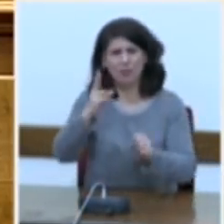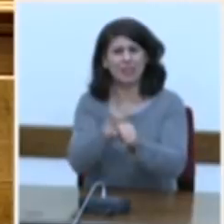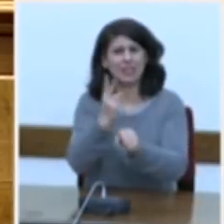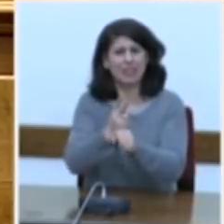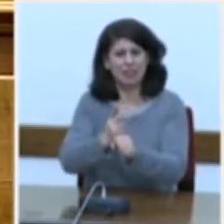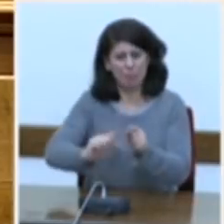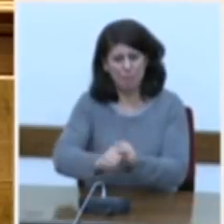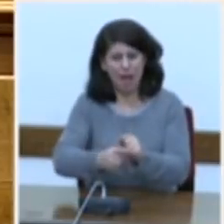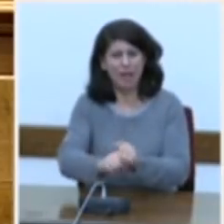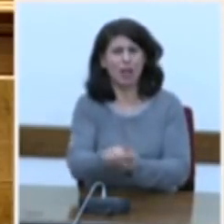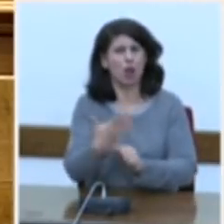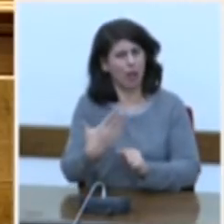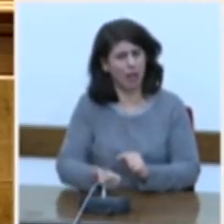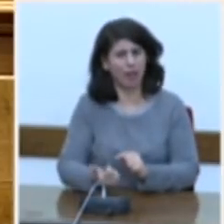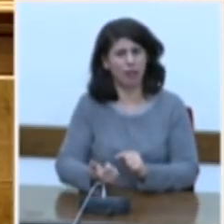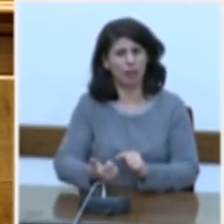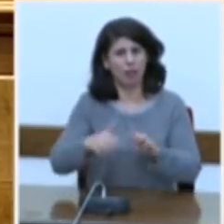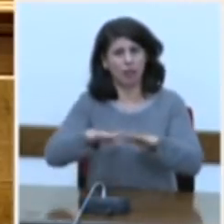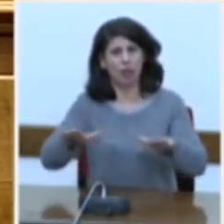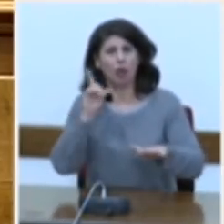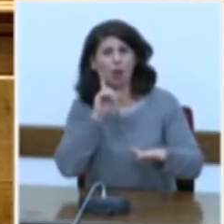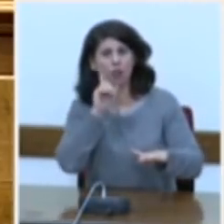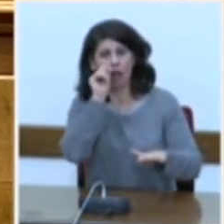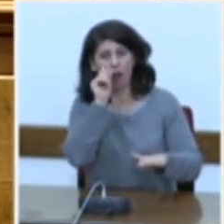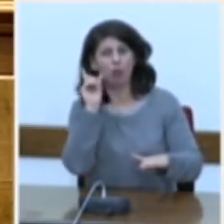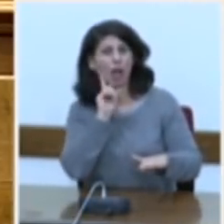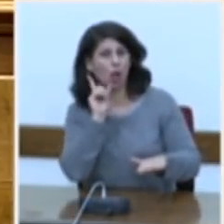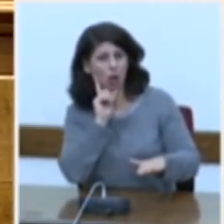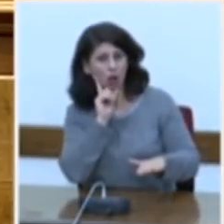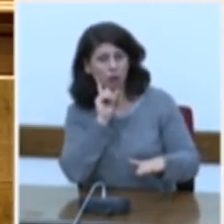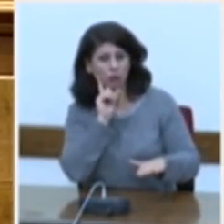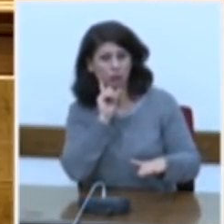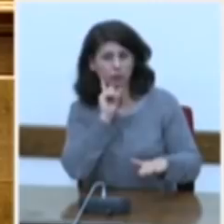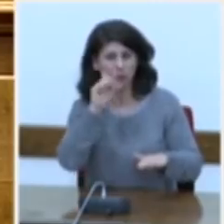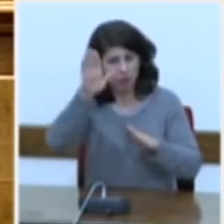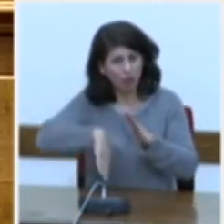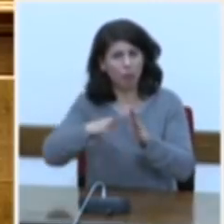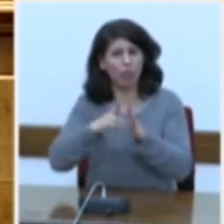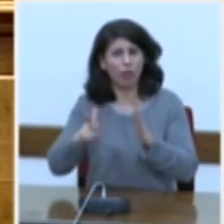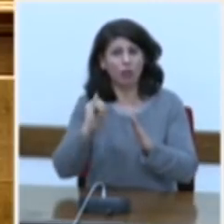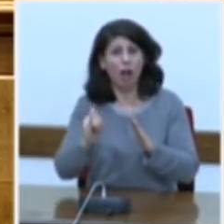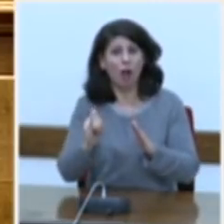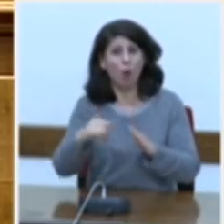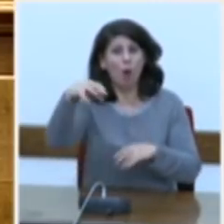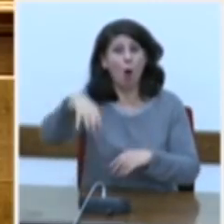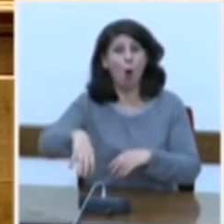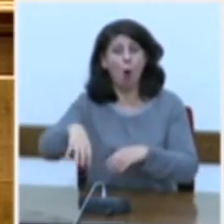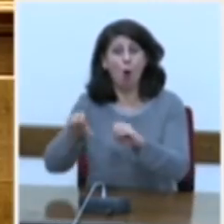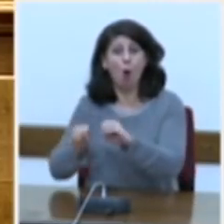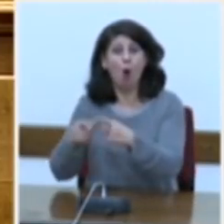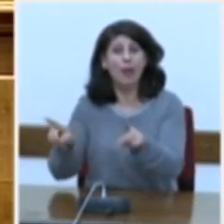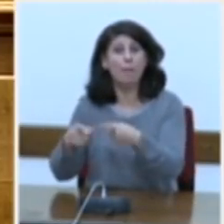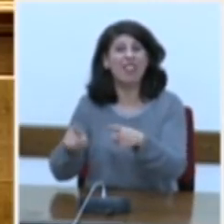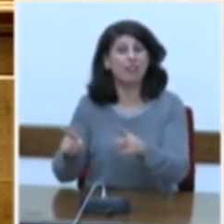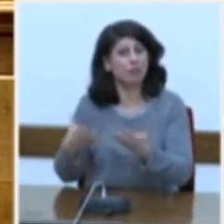σεξουαλικής παρενόχλησης ανηλίκων κοριτσιών και αγοριών ακόμα και στο χώρο της εκπαίδευσης.